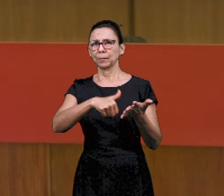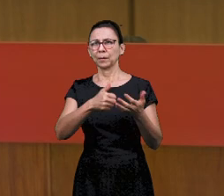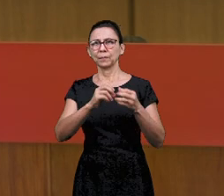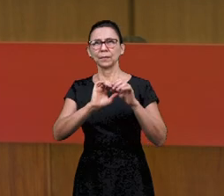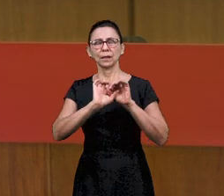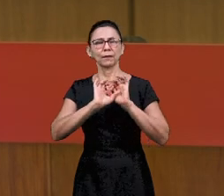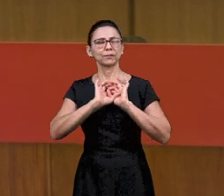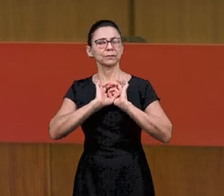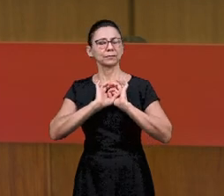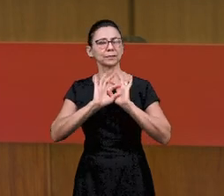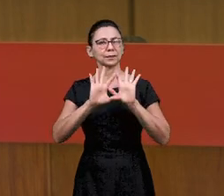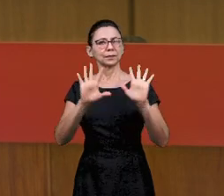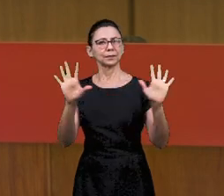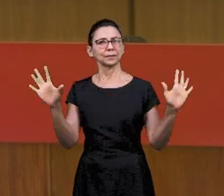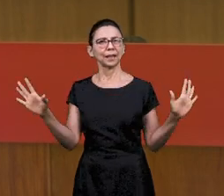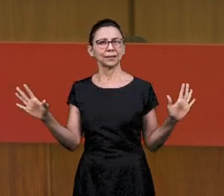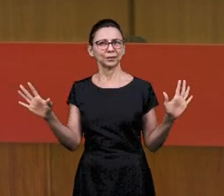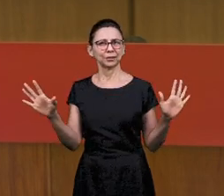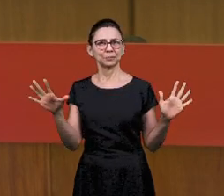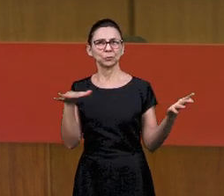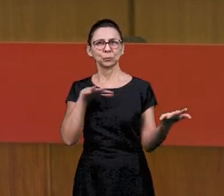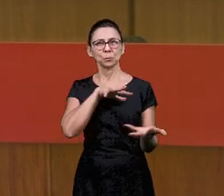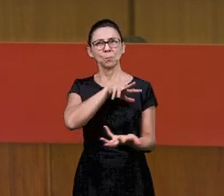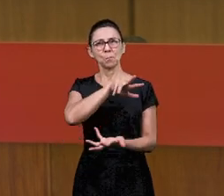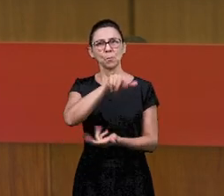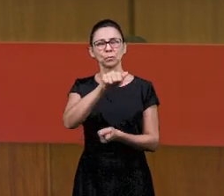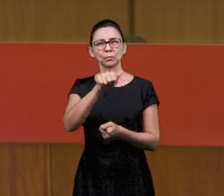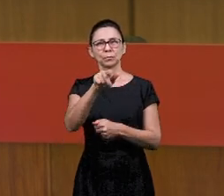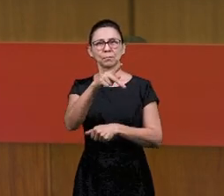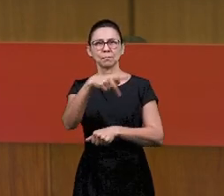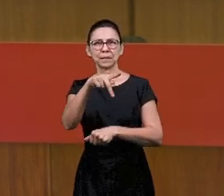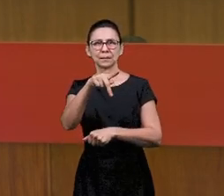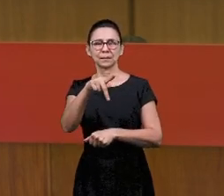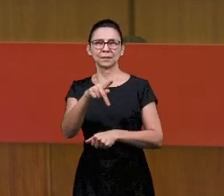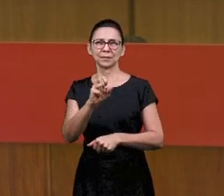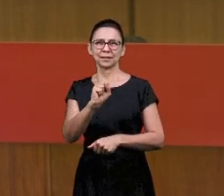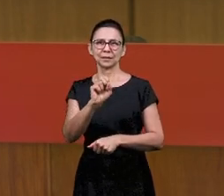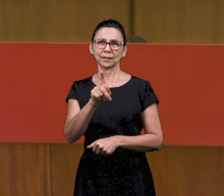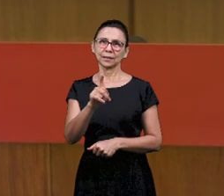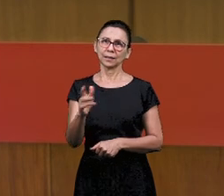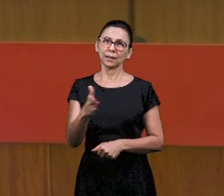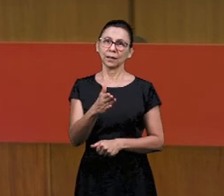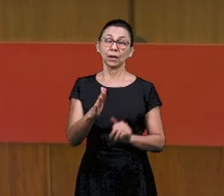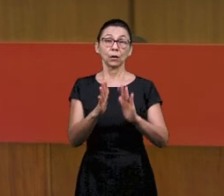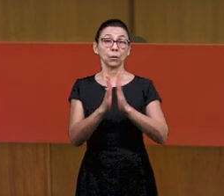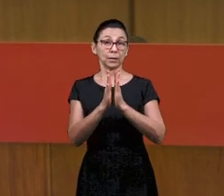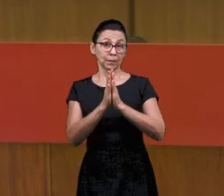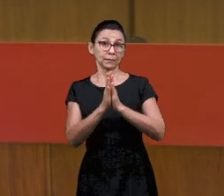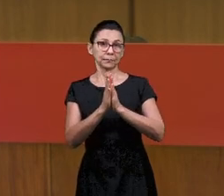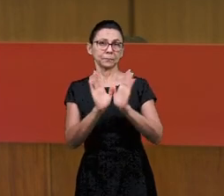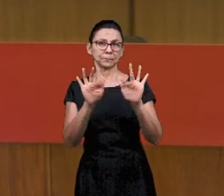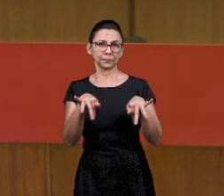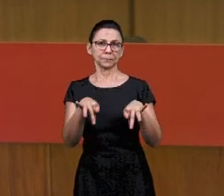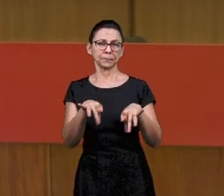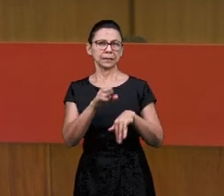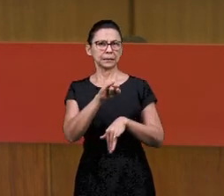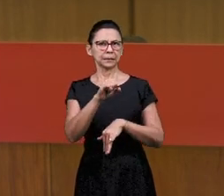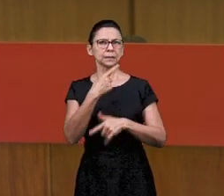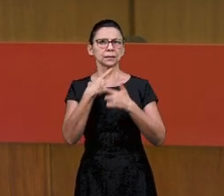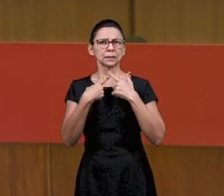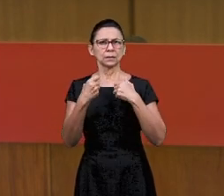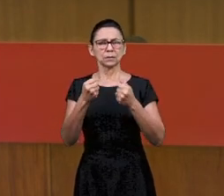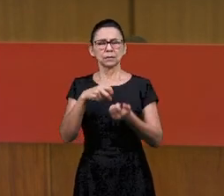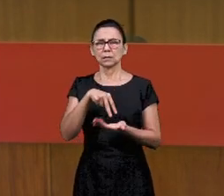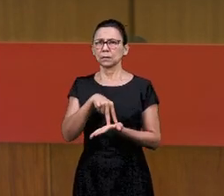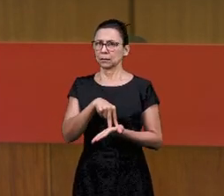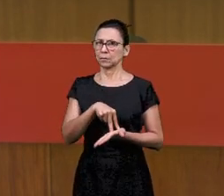il est à disposition des frères et sœurs dans toutes les places et tous les endroits du pays, de la planète. Nous allons prier au Seigneur en finissant ce culte. Si vous